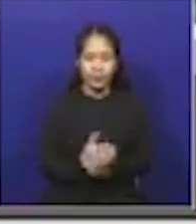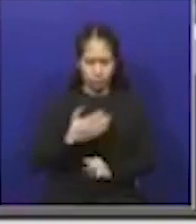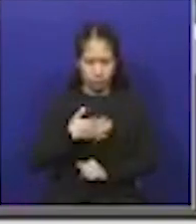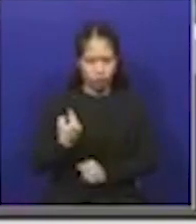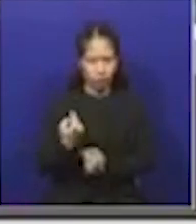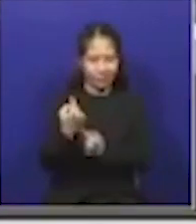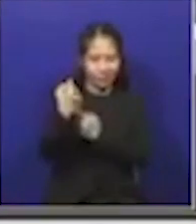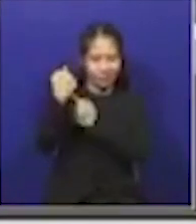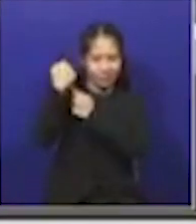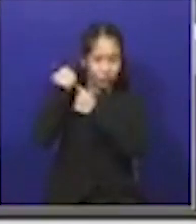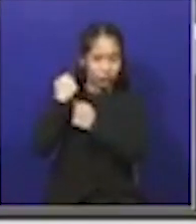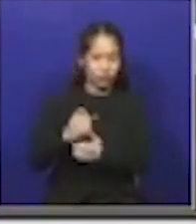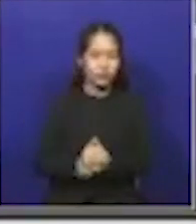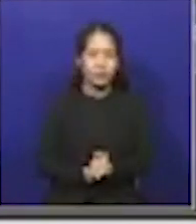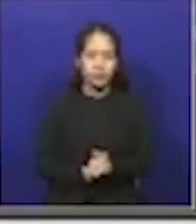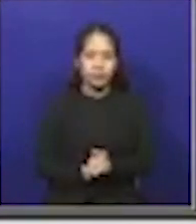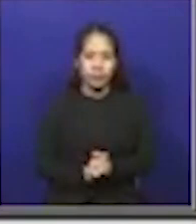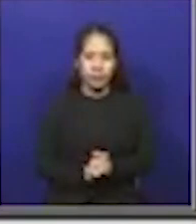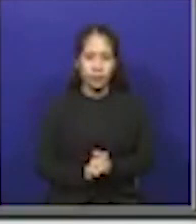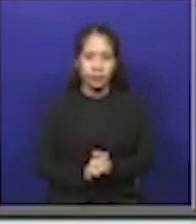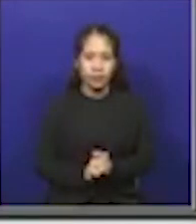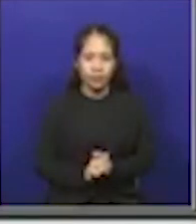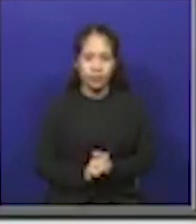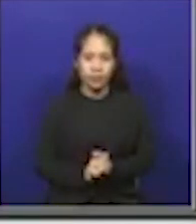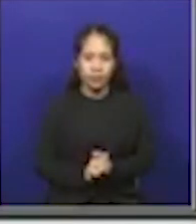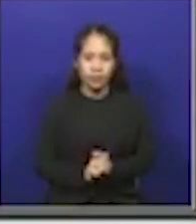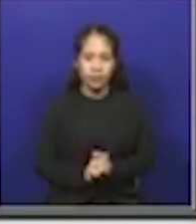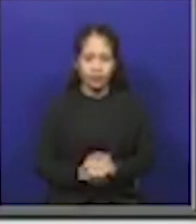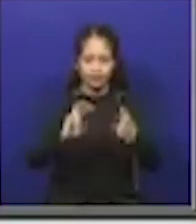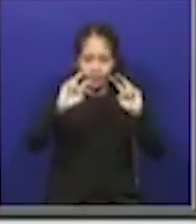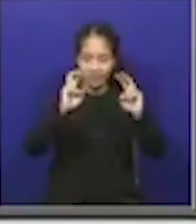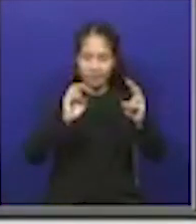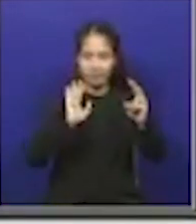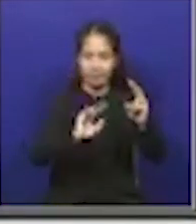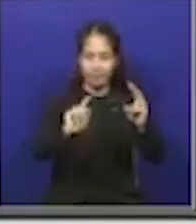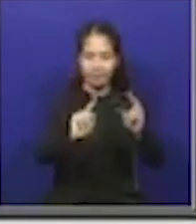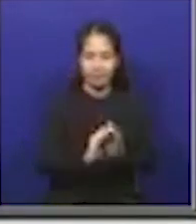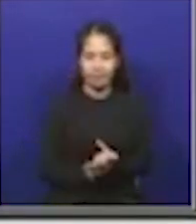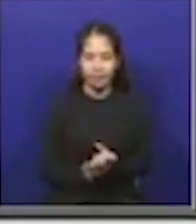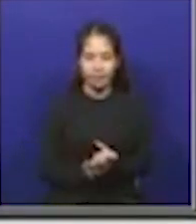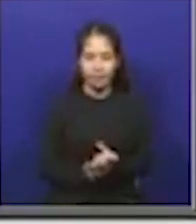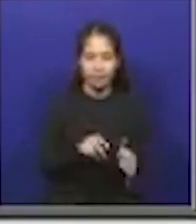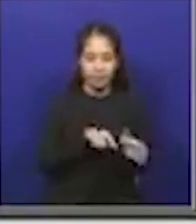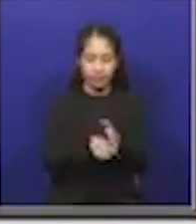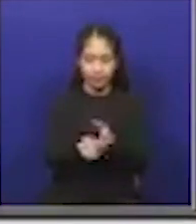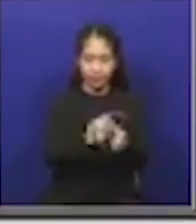ขอย้อนเหตุการณ์ไปนะครับเรื่องราวของไวรัส